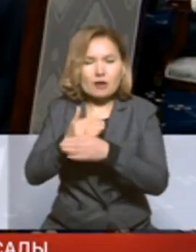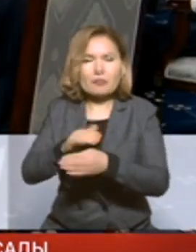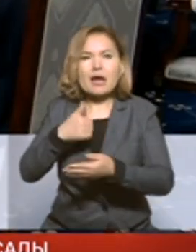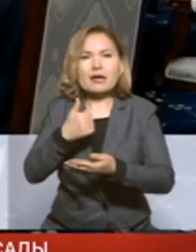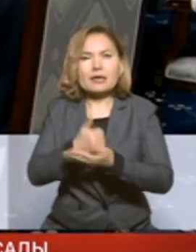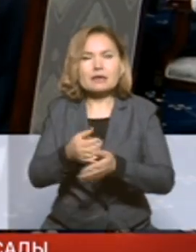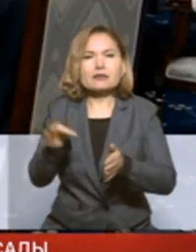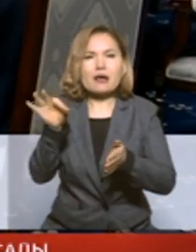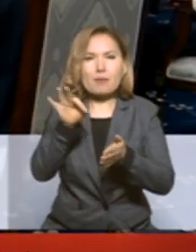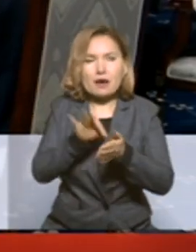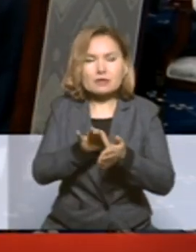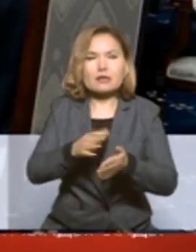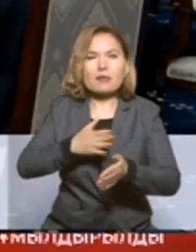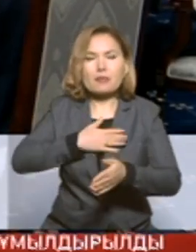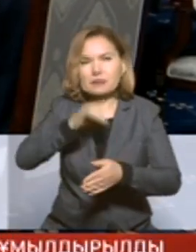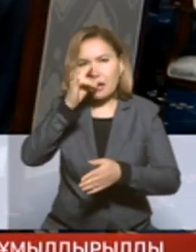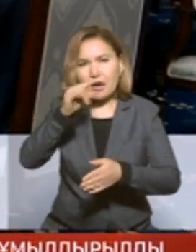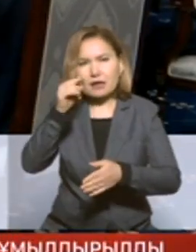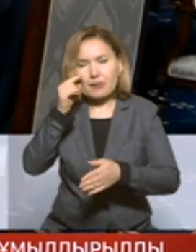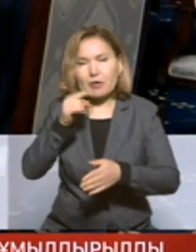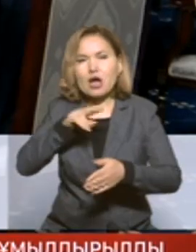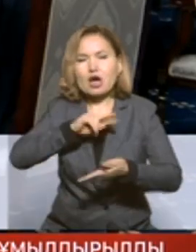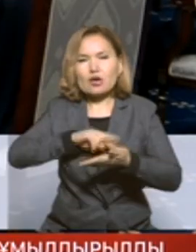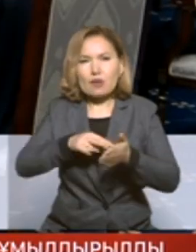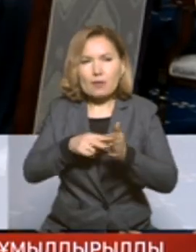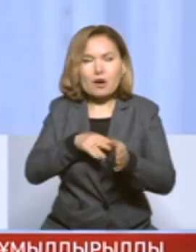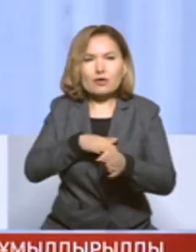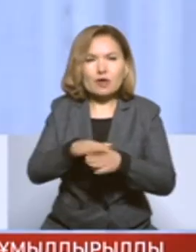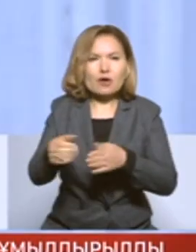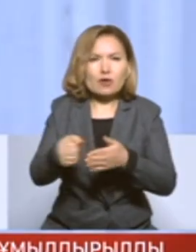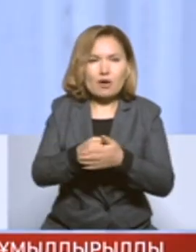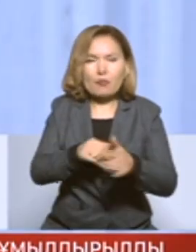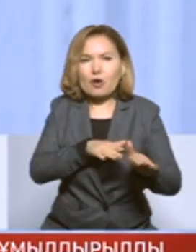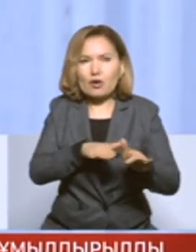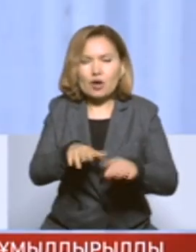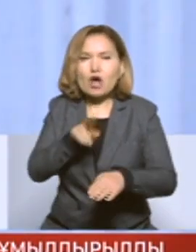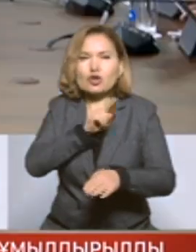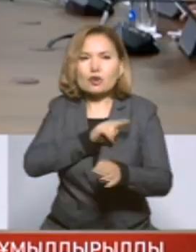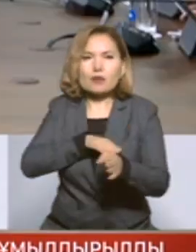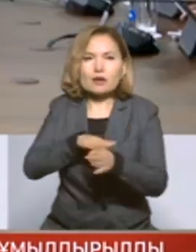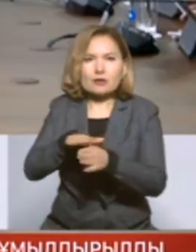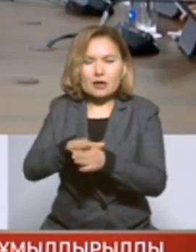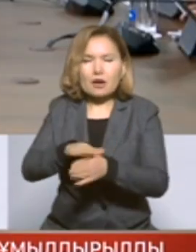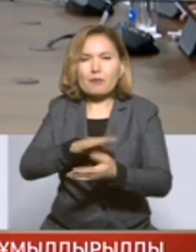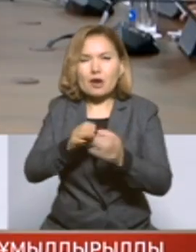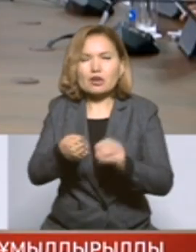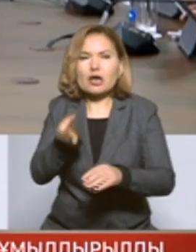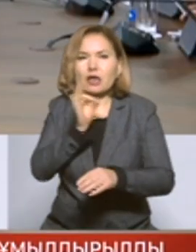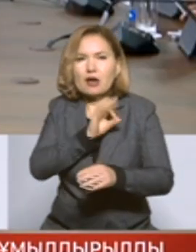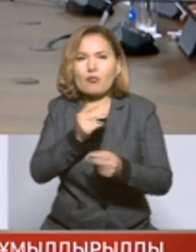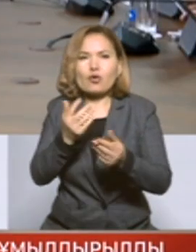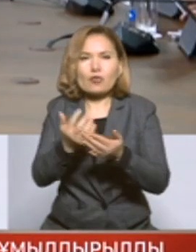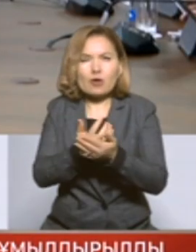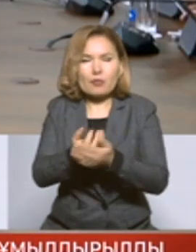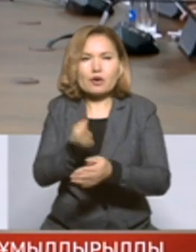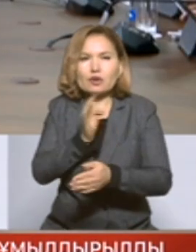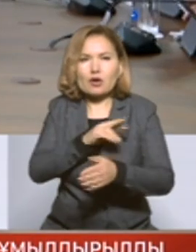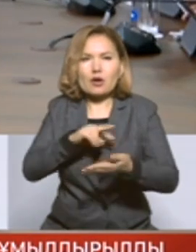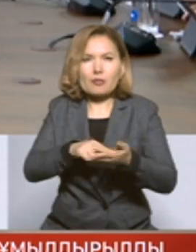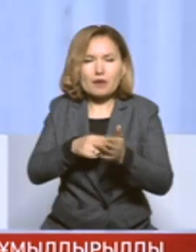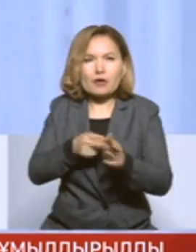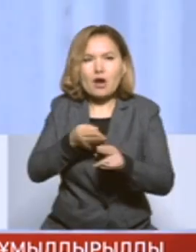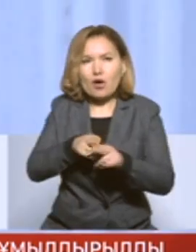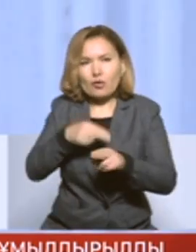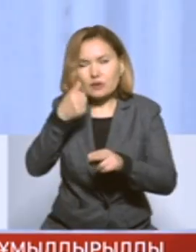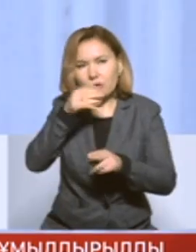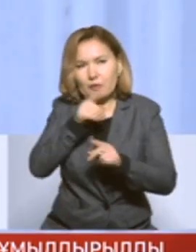Негізгі мақсатымыз жоғары деңгейде қойылған міндеттерді іс жүзінде толық және тиімді жүзеге асыру. Ағымдағы